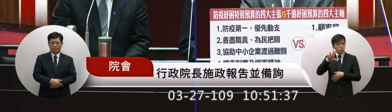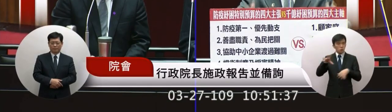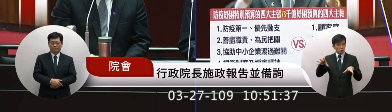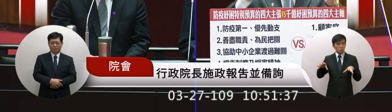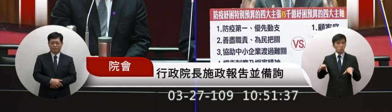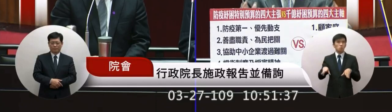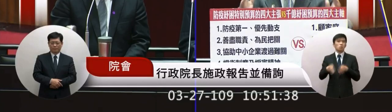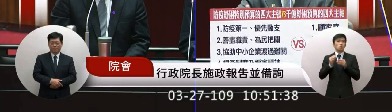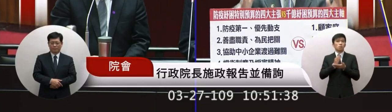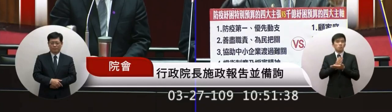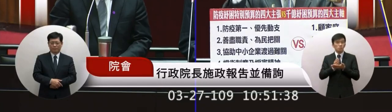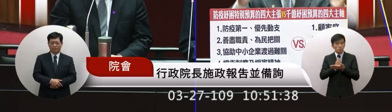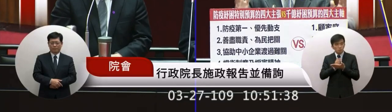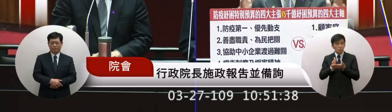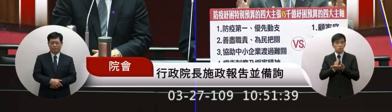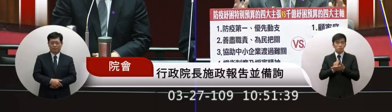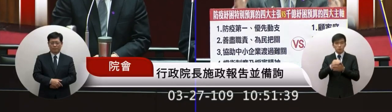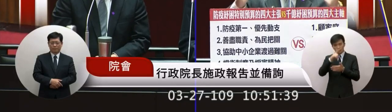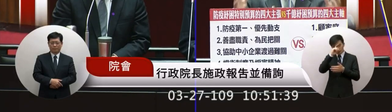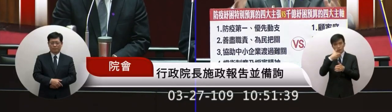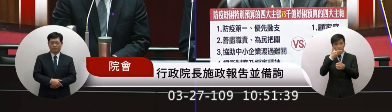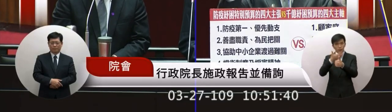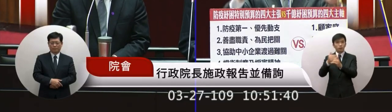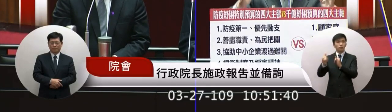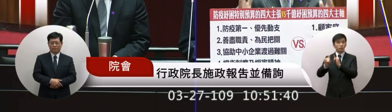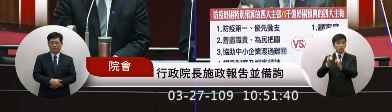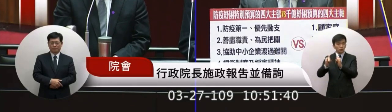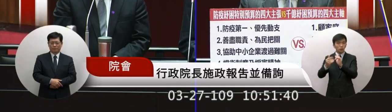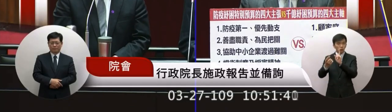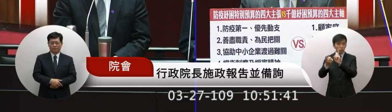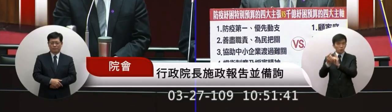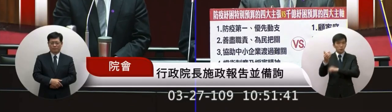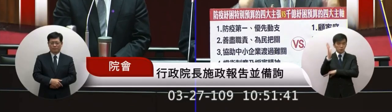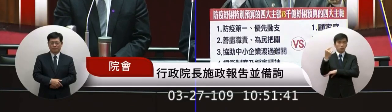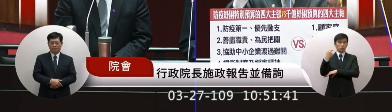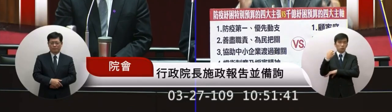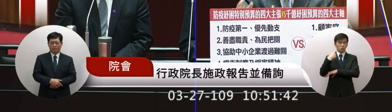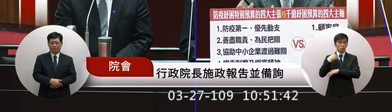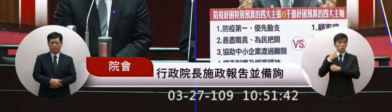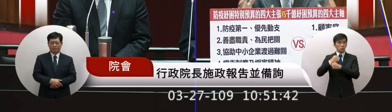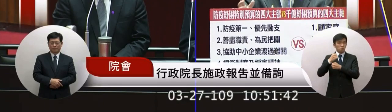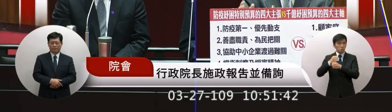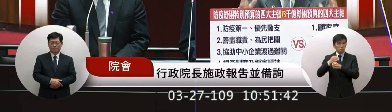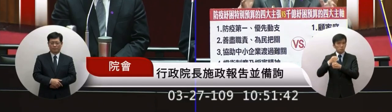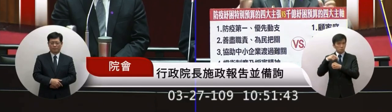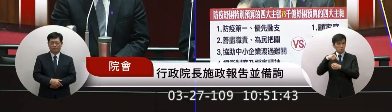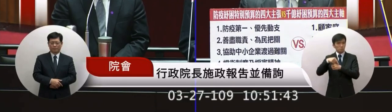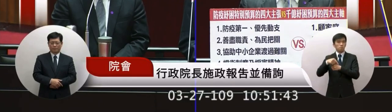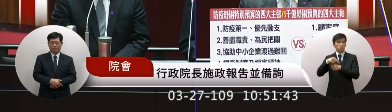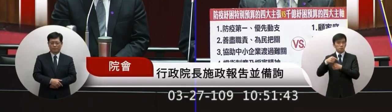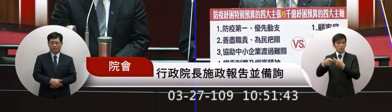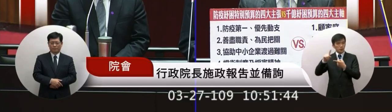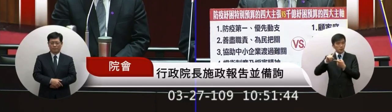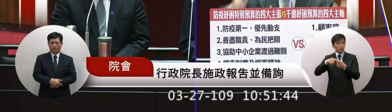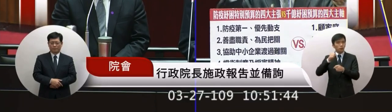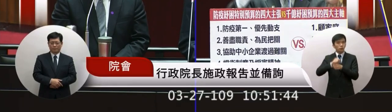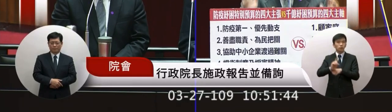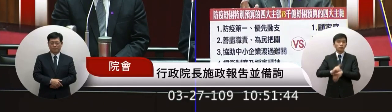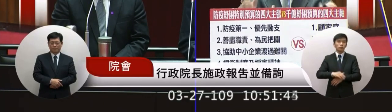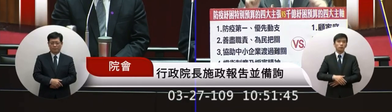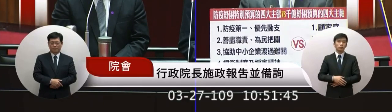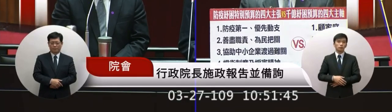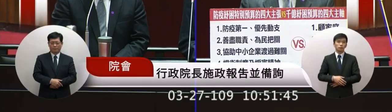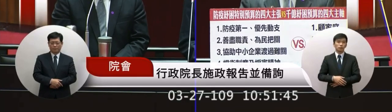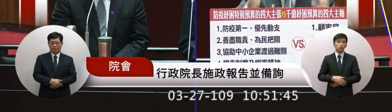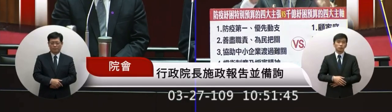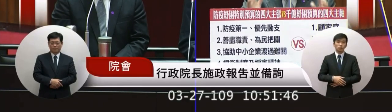修正讲，咱要安怎来让咱的乡亲了解政府对这边的工作，咱要安怎来做？恁